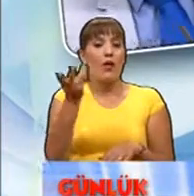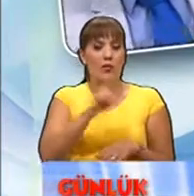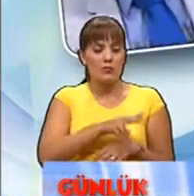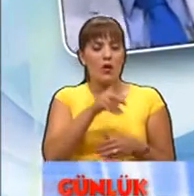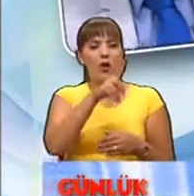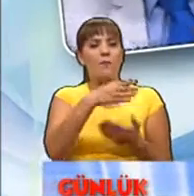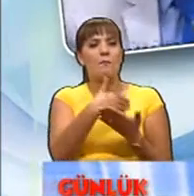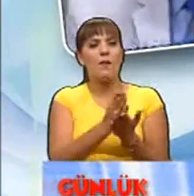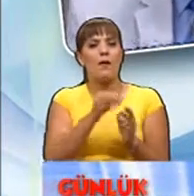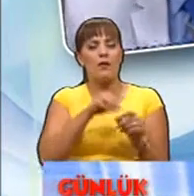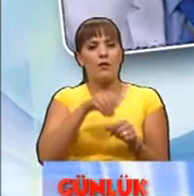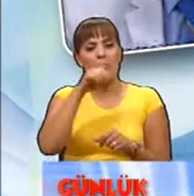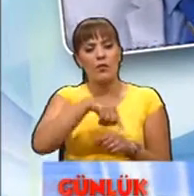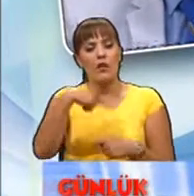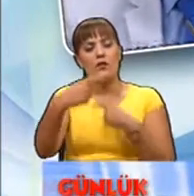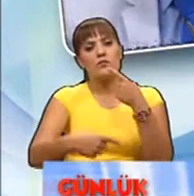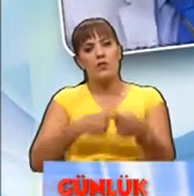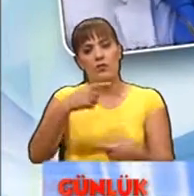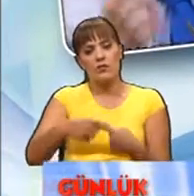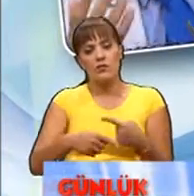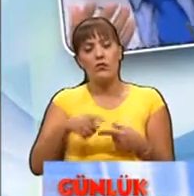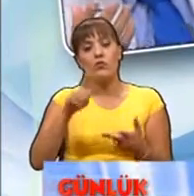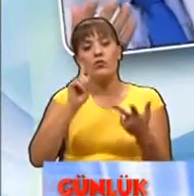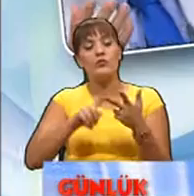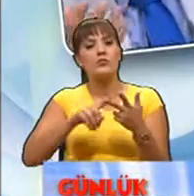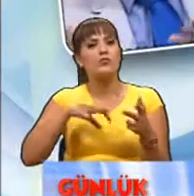düşen pay onların alt soylarını. Evet.